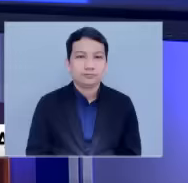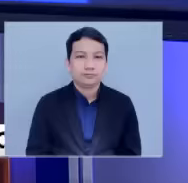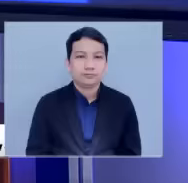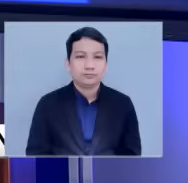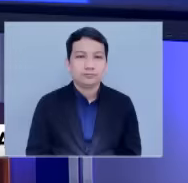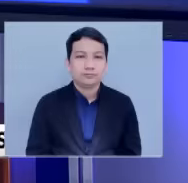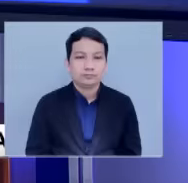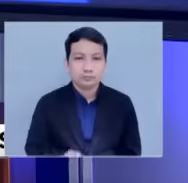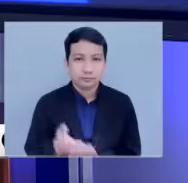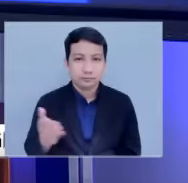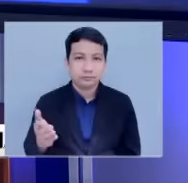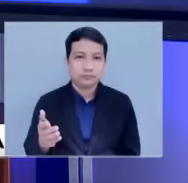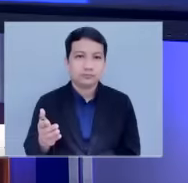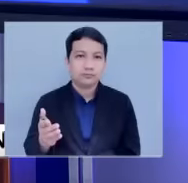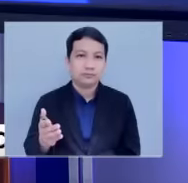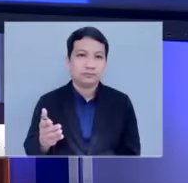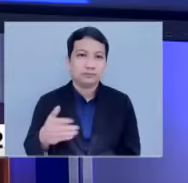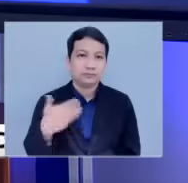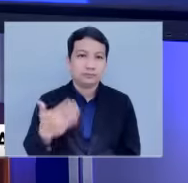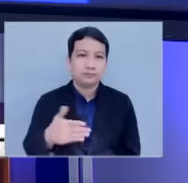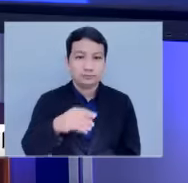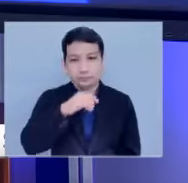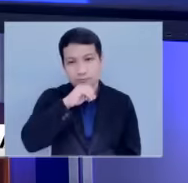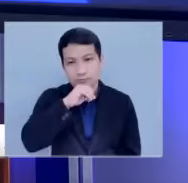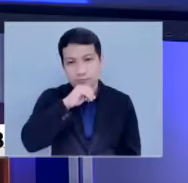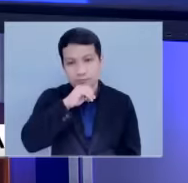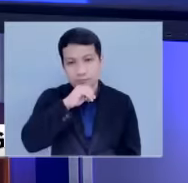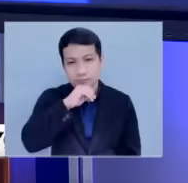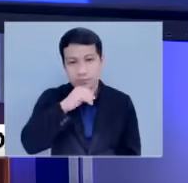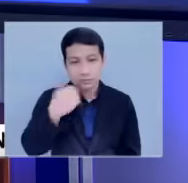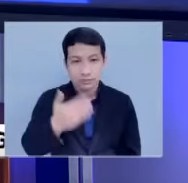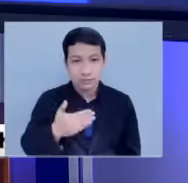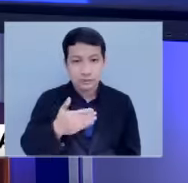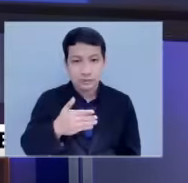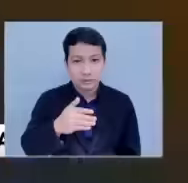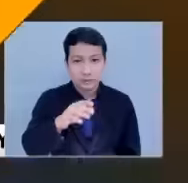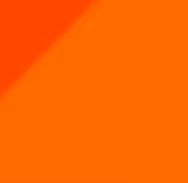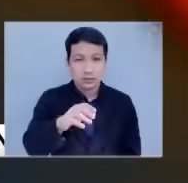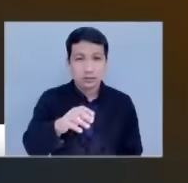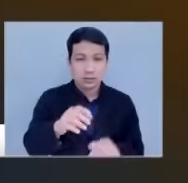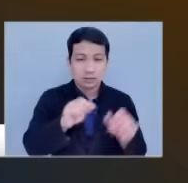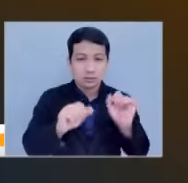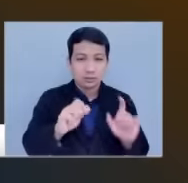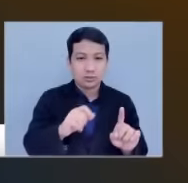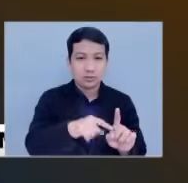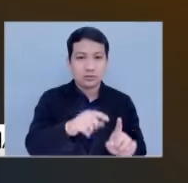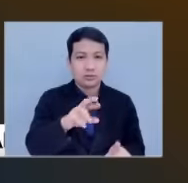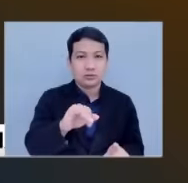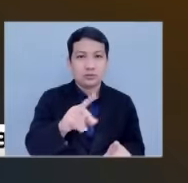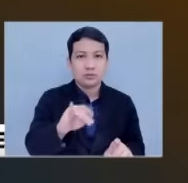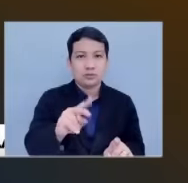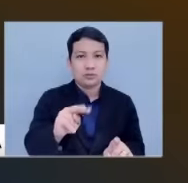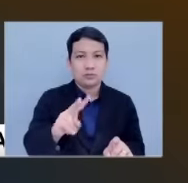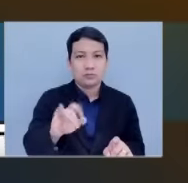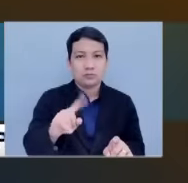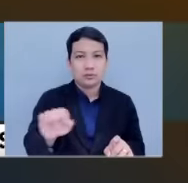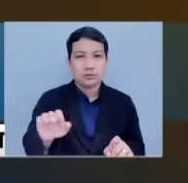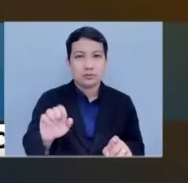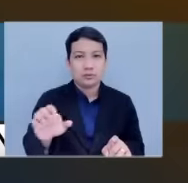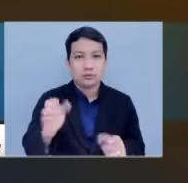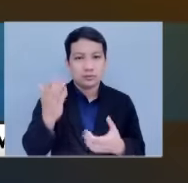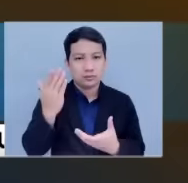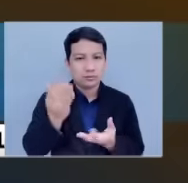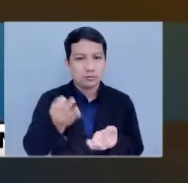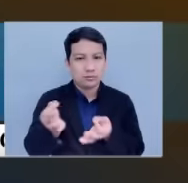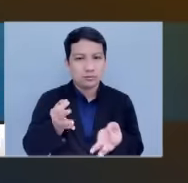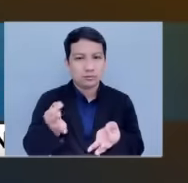pumanaw na po ang beteranong aktor na si Ronaldo Valdez sa edad na 76 hindi pa naglalabas ng detalye ang kanyang pamilya tungkol dito